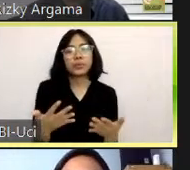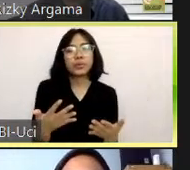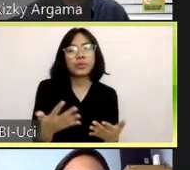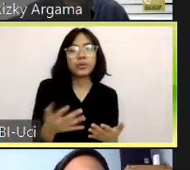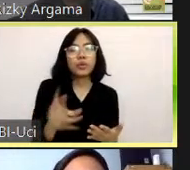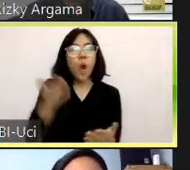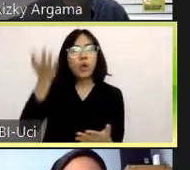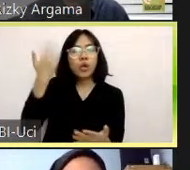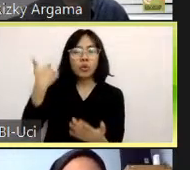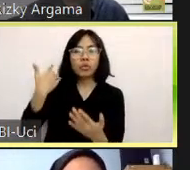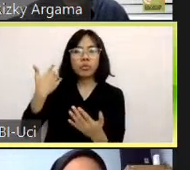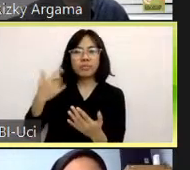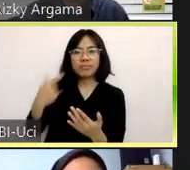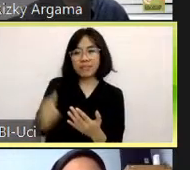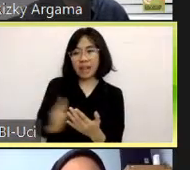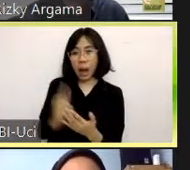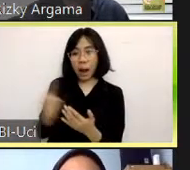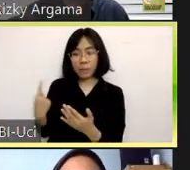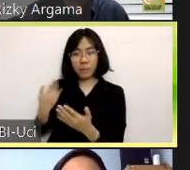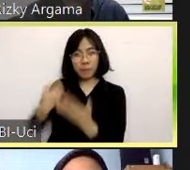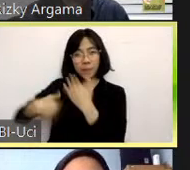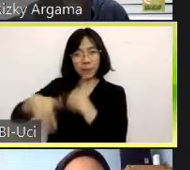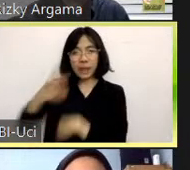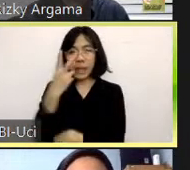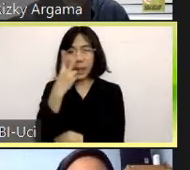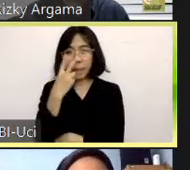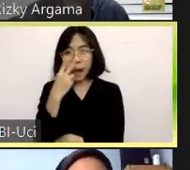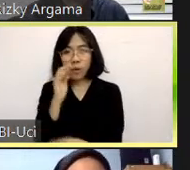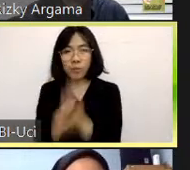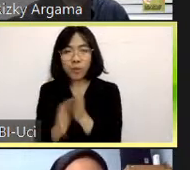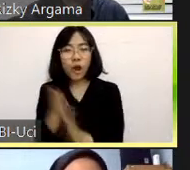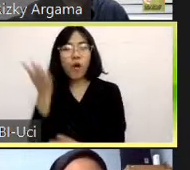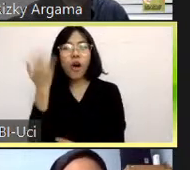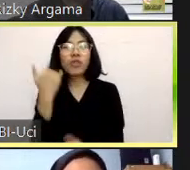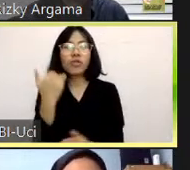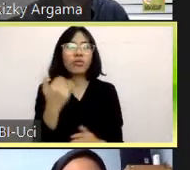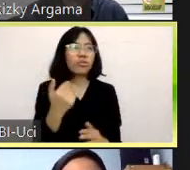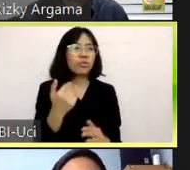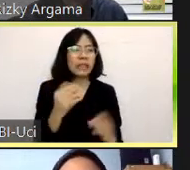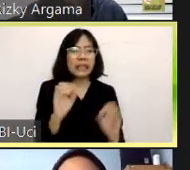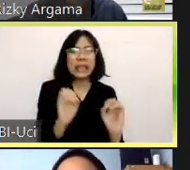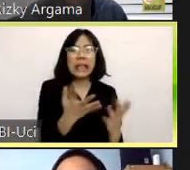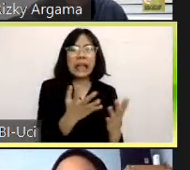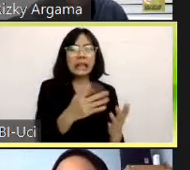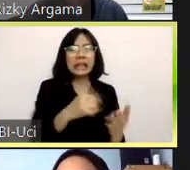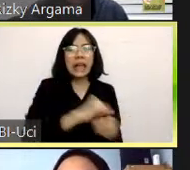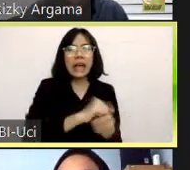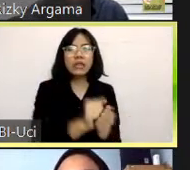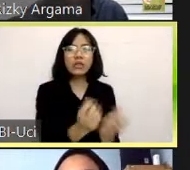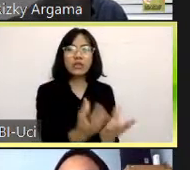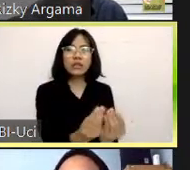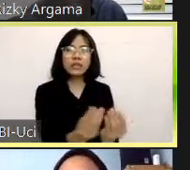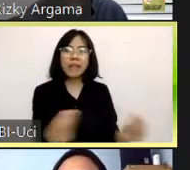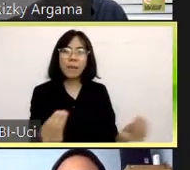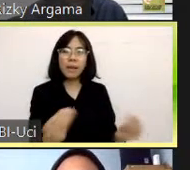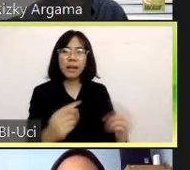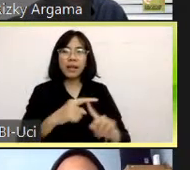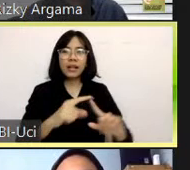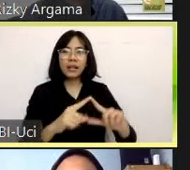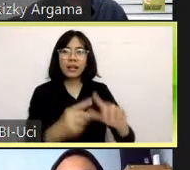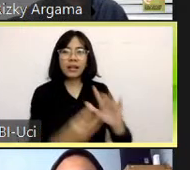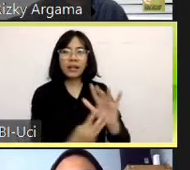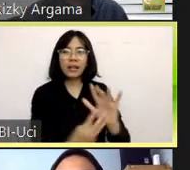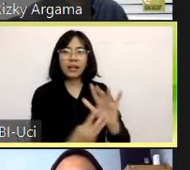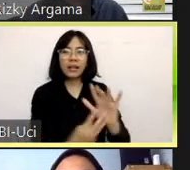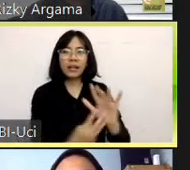Bandung, saat itu adalah ada peristiwa penggusuran Taman Sari yang banyak. Kita melihat banyak